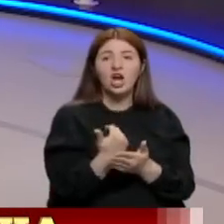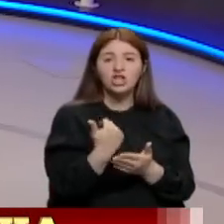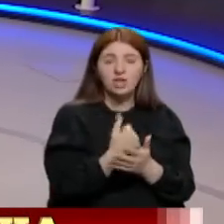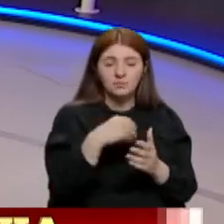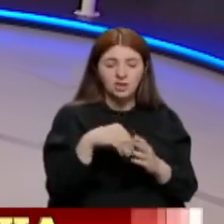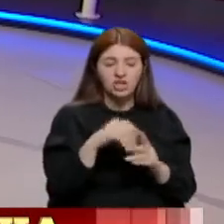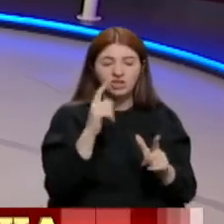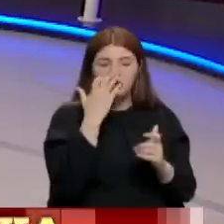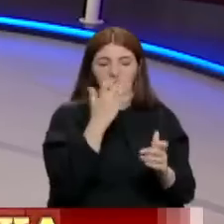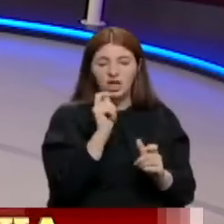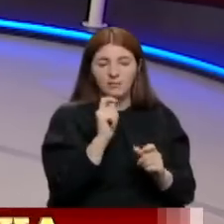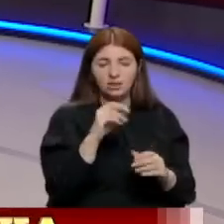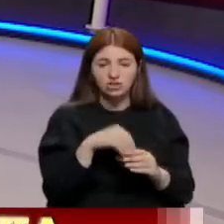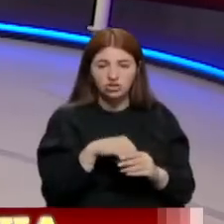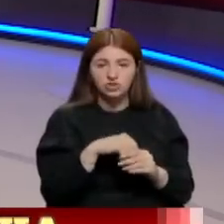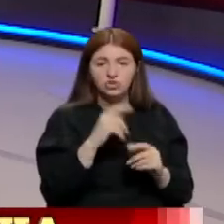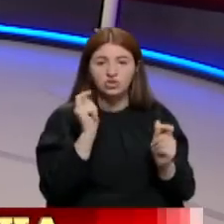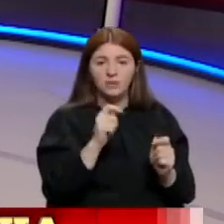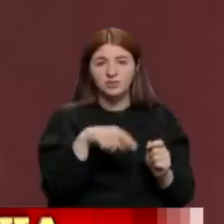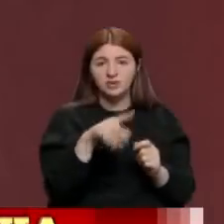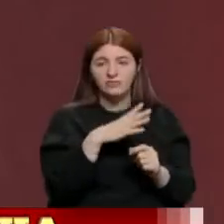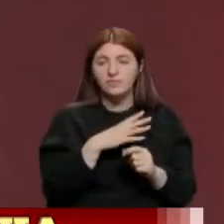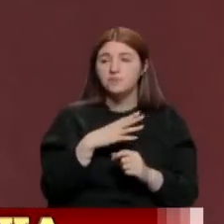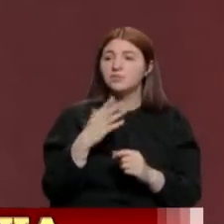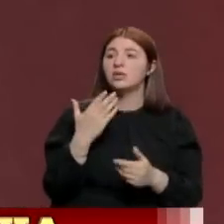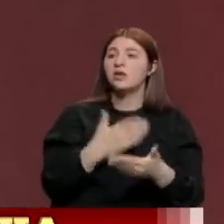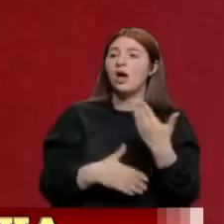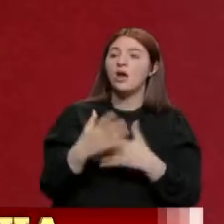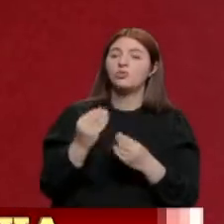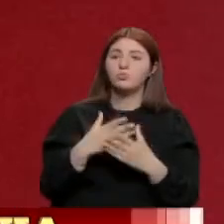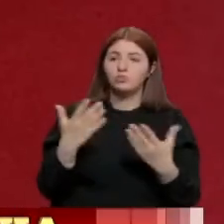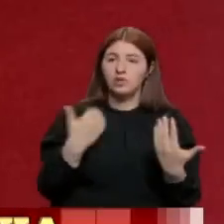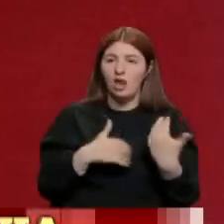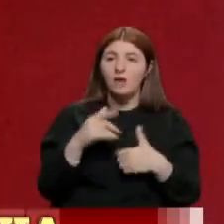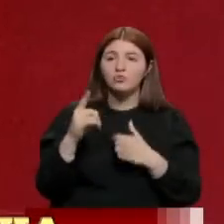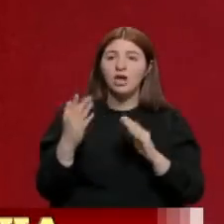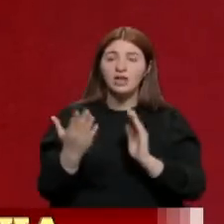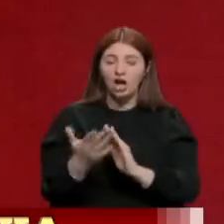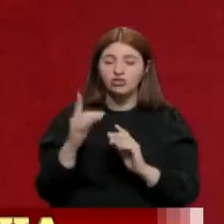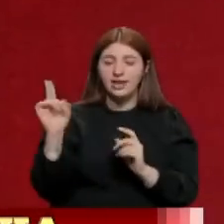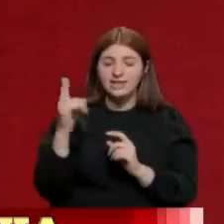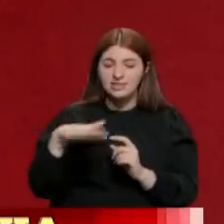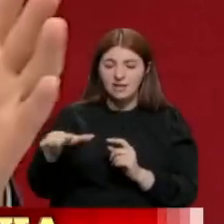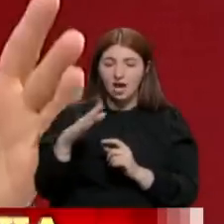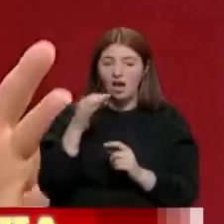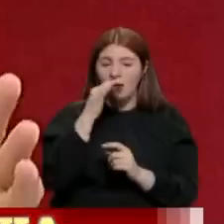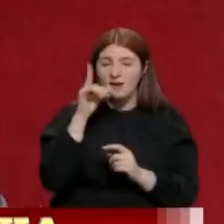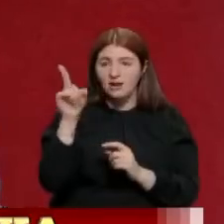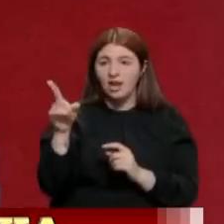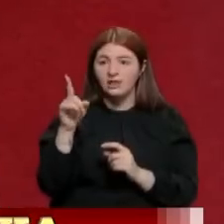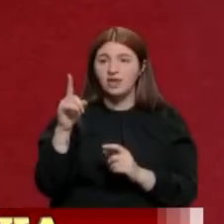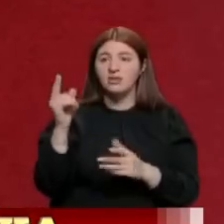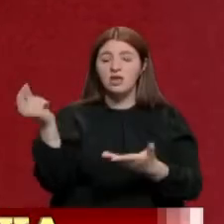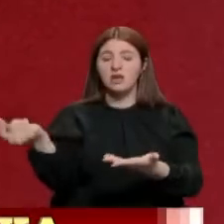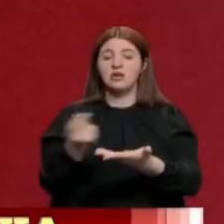geçinebilmek için, ihtiyaçlarını karşılayabilmek için yaptıkları. Şimdi yara çok büyük. Ama buna karşı iktidarın Ankara'dan